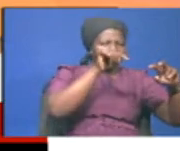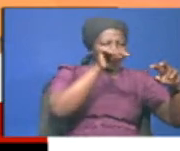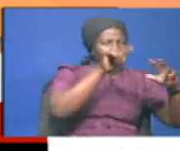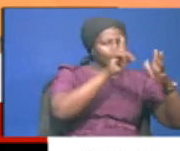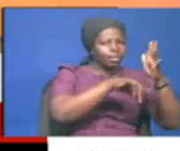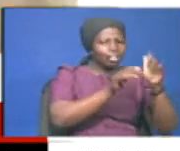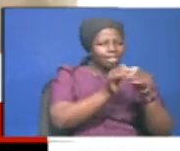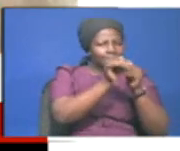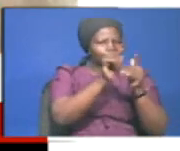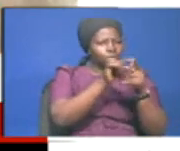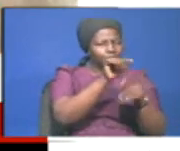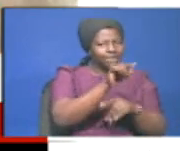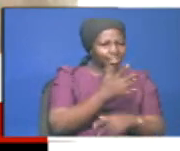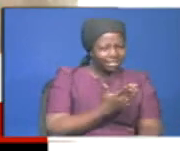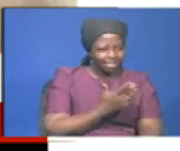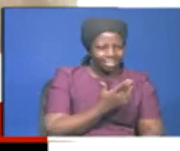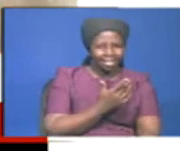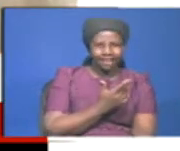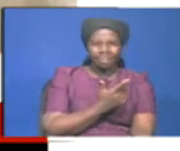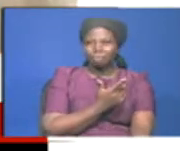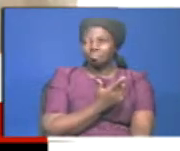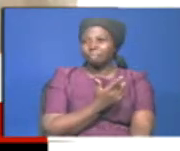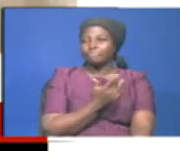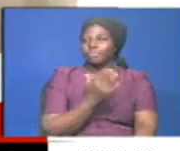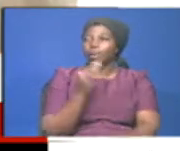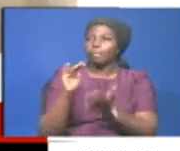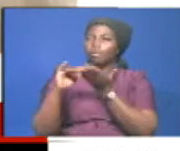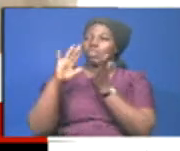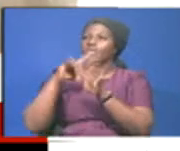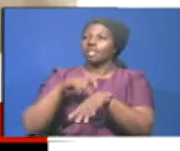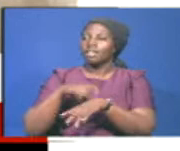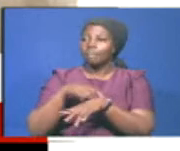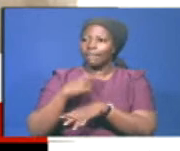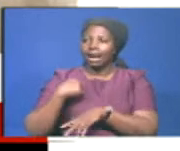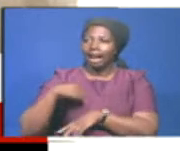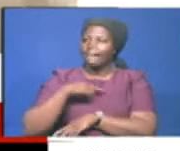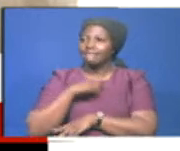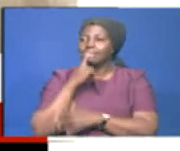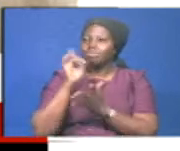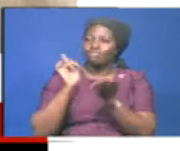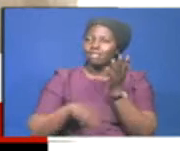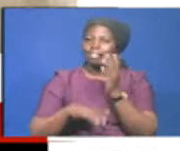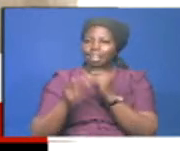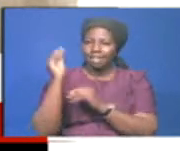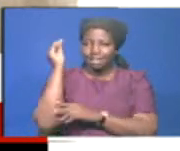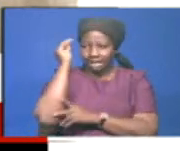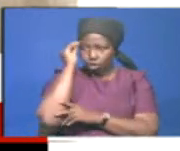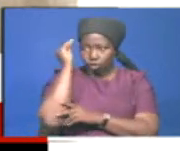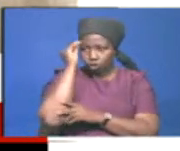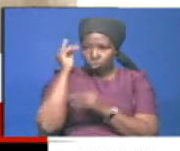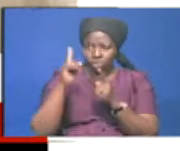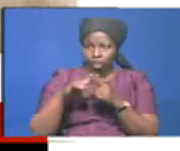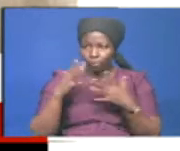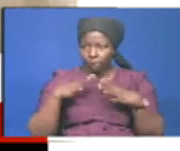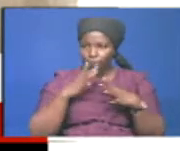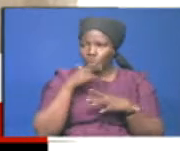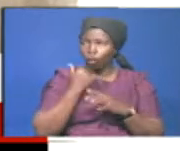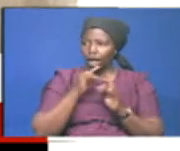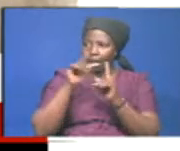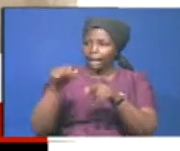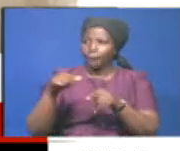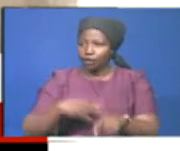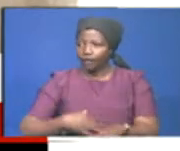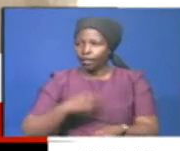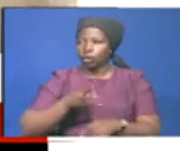zaidi? Okay, mara mingi tunasema kuwa ni elimu kwa wale wanatembelea baharini, wanafaa